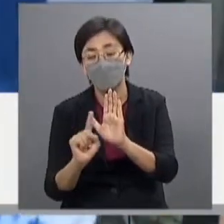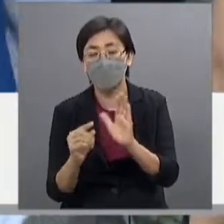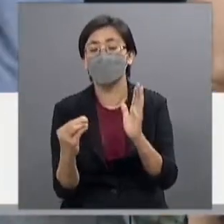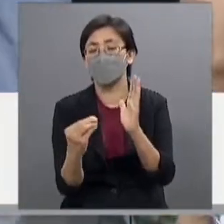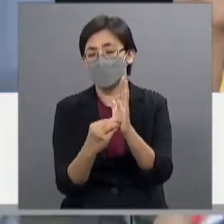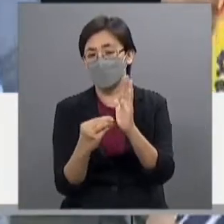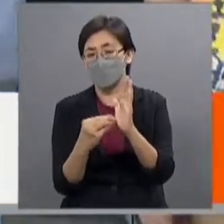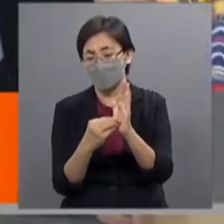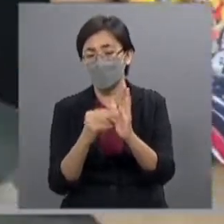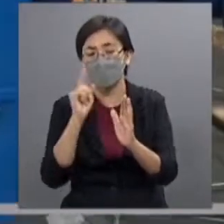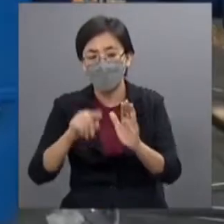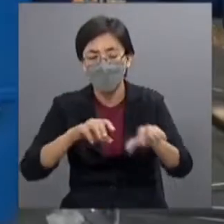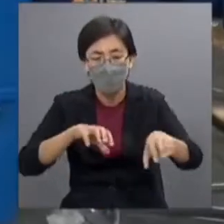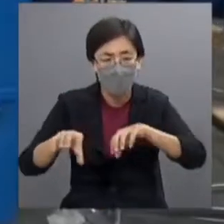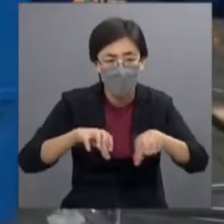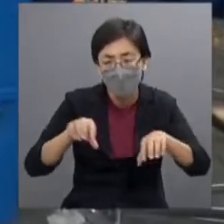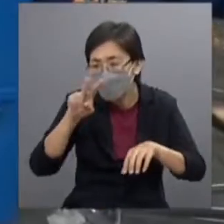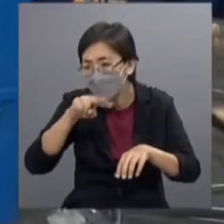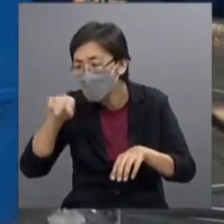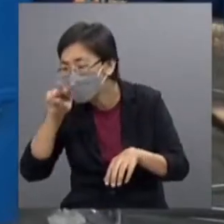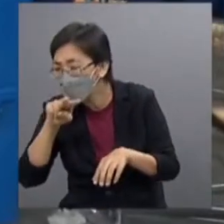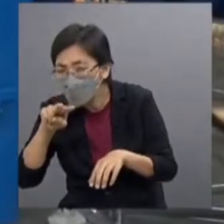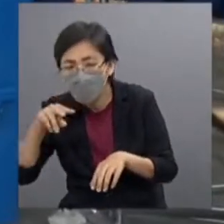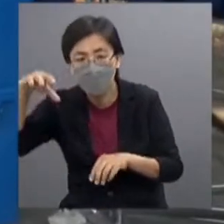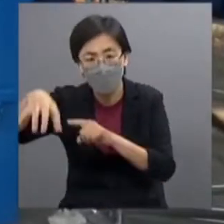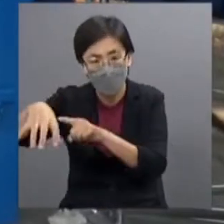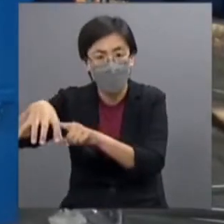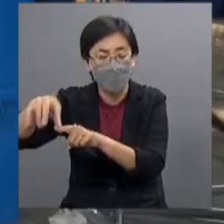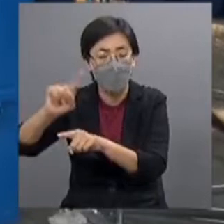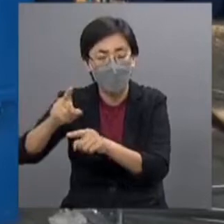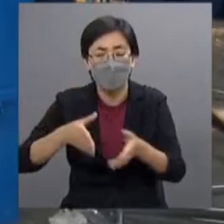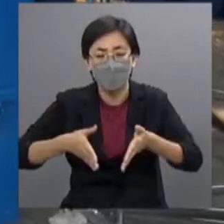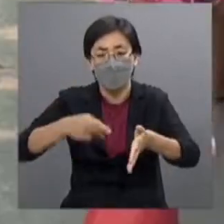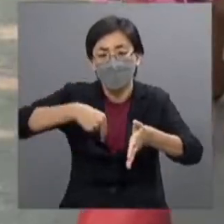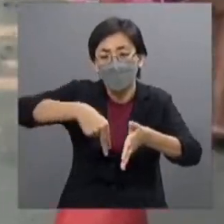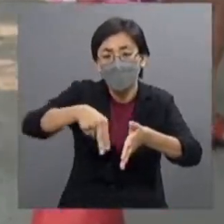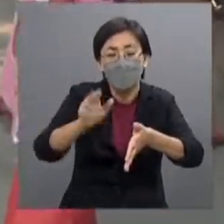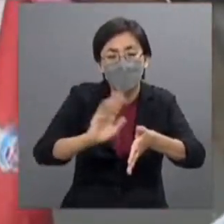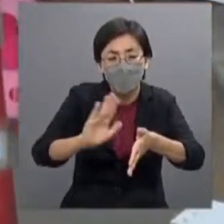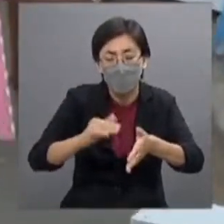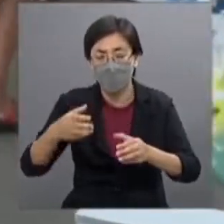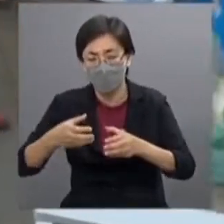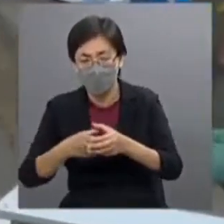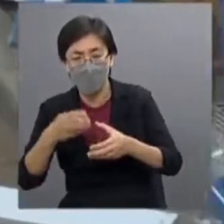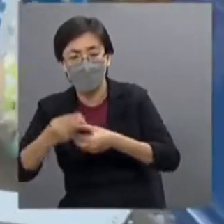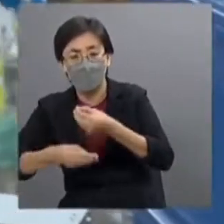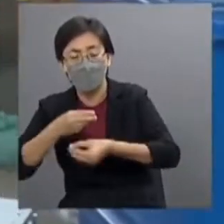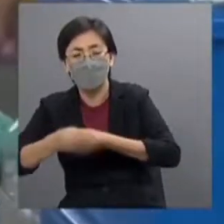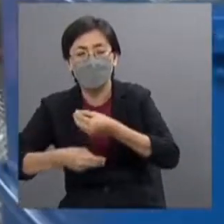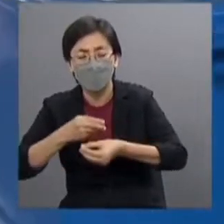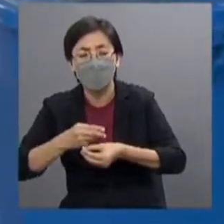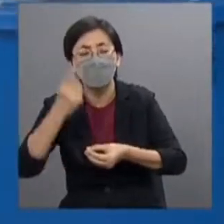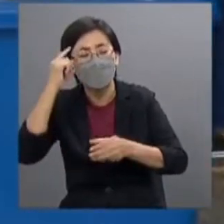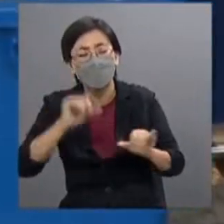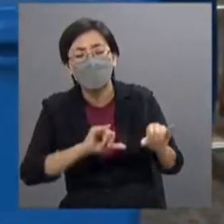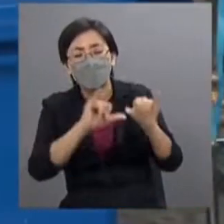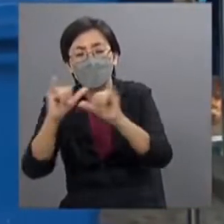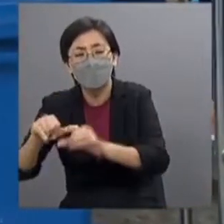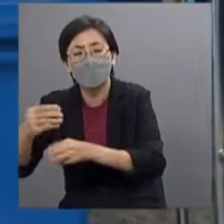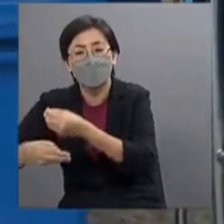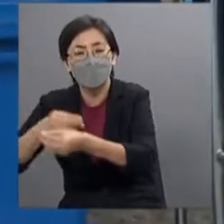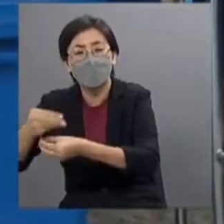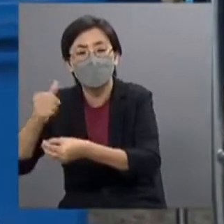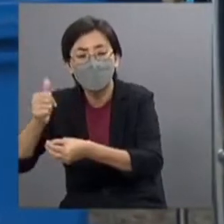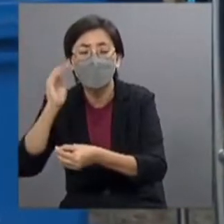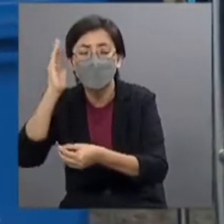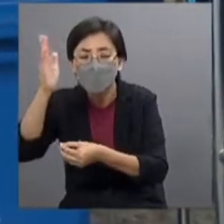หาสถานที่กลางค่ะที่ไม่ใช่ทางเท้าให้กับกลุ่มผู้ค้าตลาดนัดหรือว่ากลุ่มหาบเร่แผงลอยเพื่อให้มีทางออกร่วมกัน